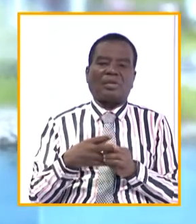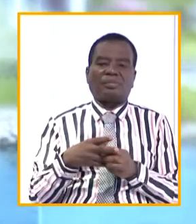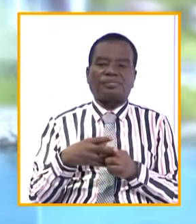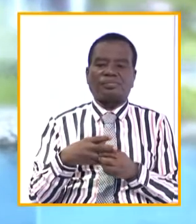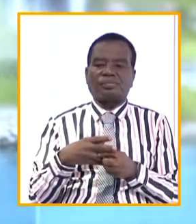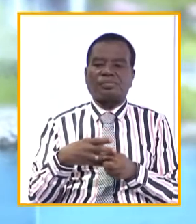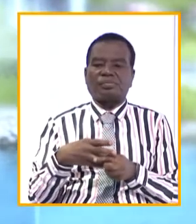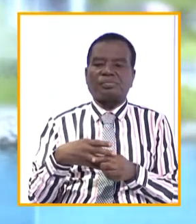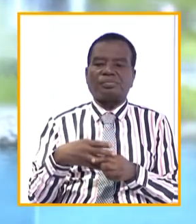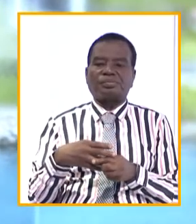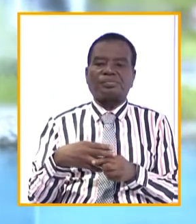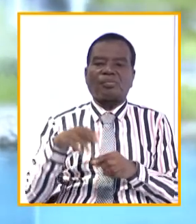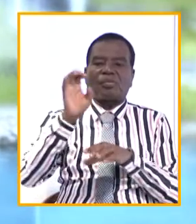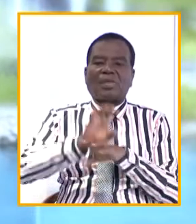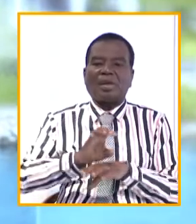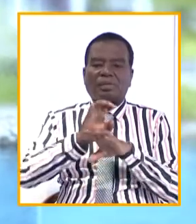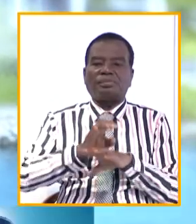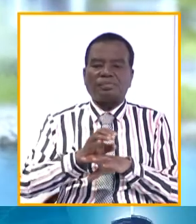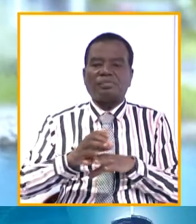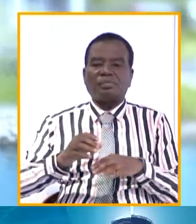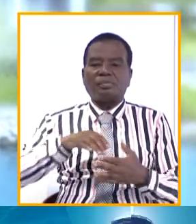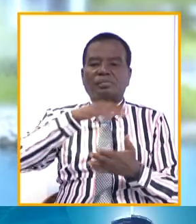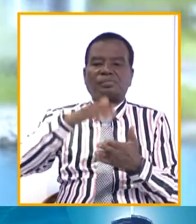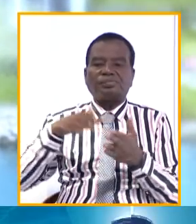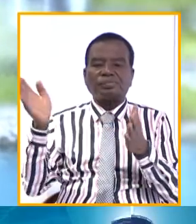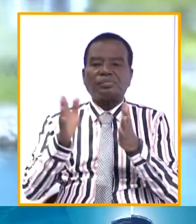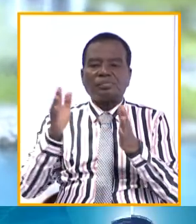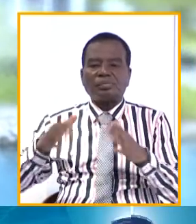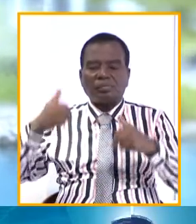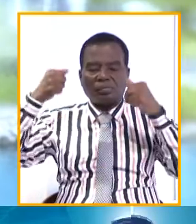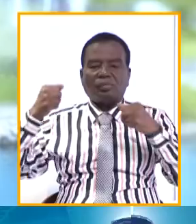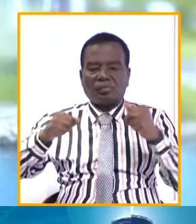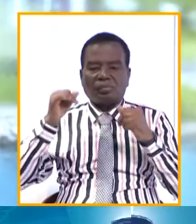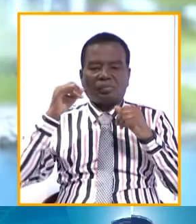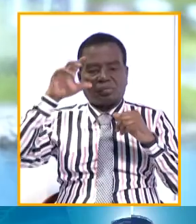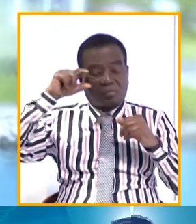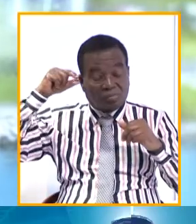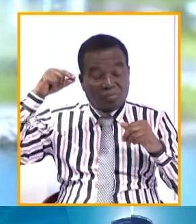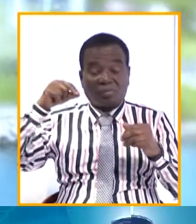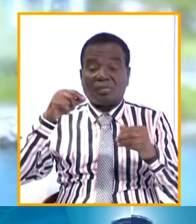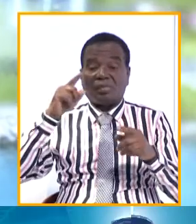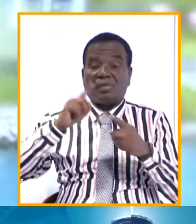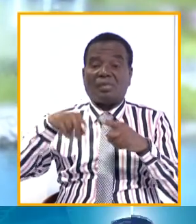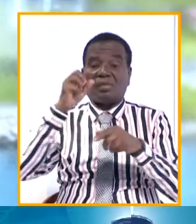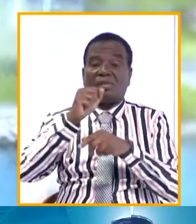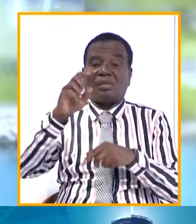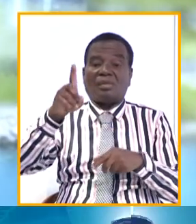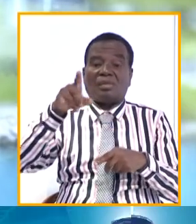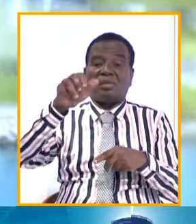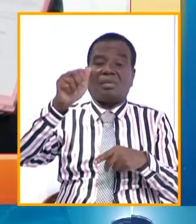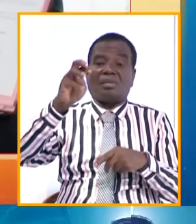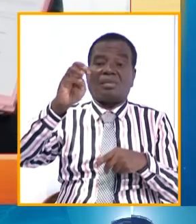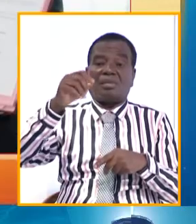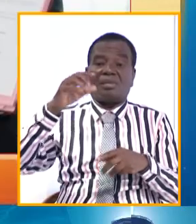Didier Nguessan. En culture, le centre sportif culturel et des TIC ivoiro-coréens, la Sun Ouattara, situé dans la commune d'Adjamé, abritait une cérémonie